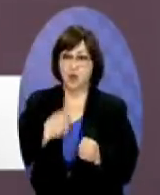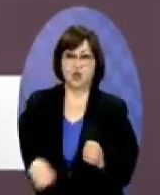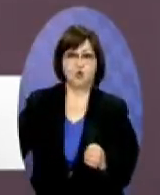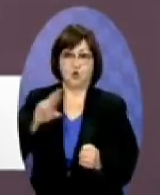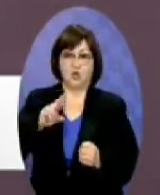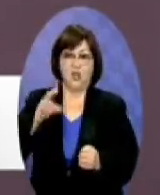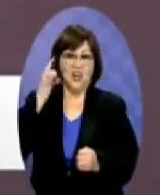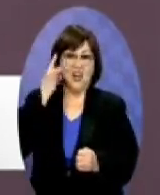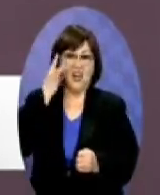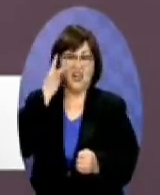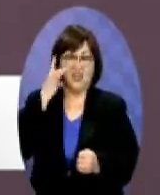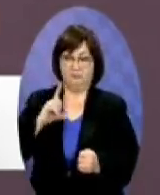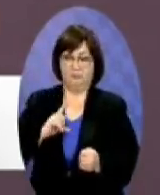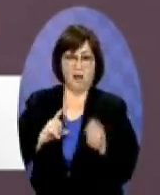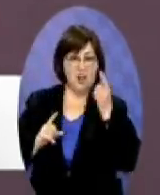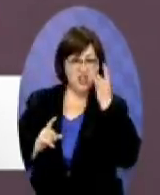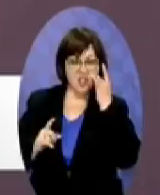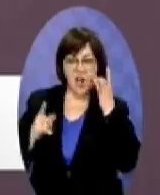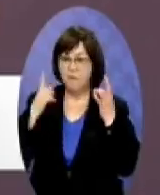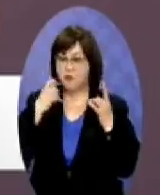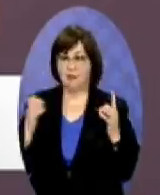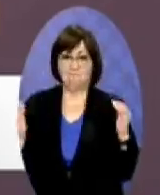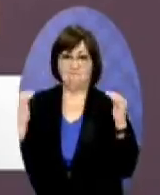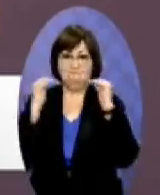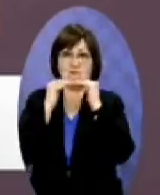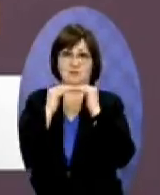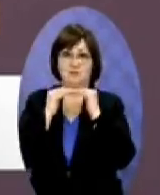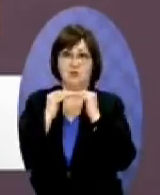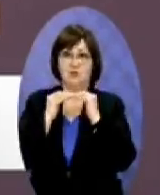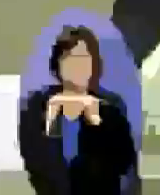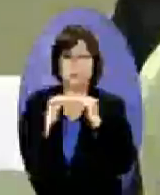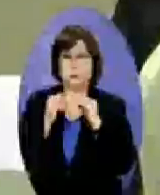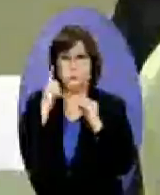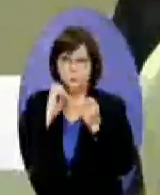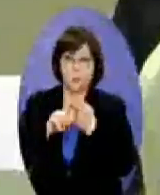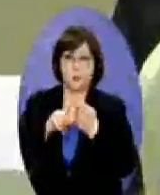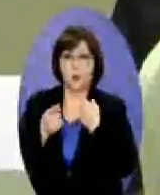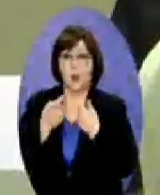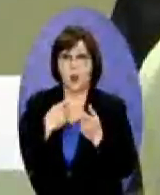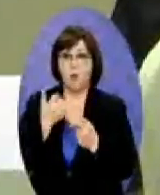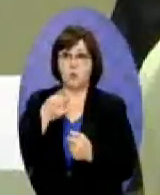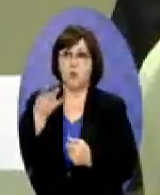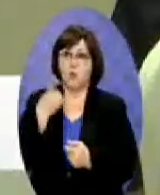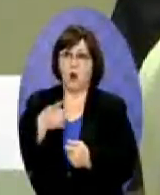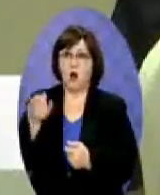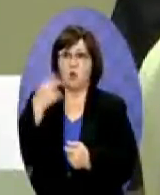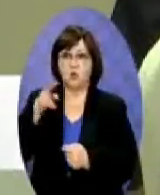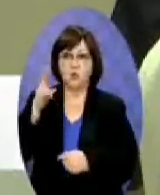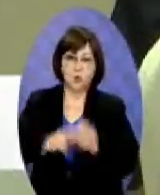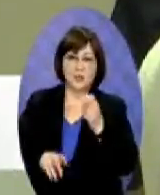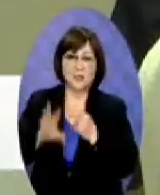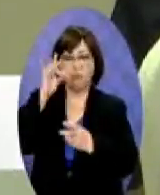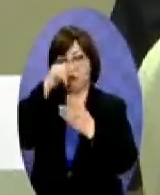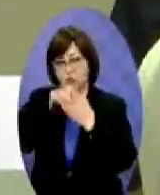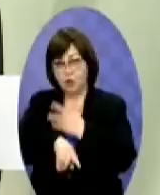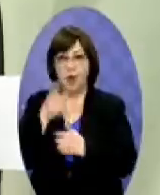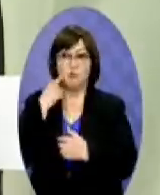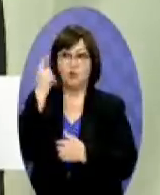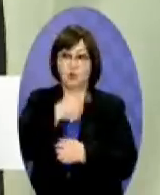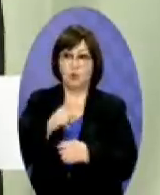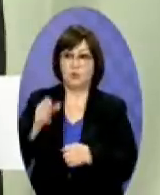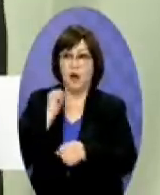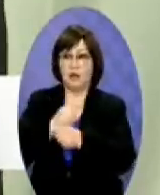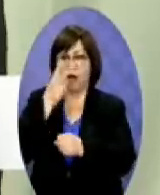хүртээмжийг яаж нэмэгдүүлэх вэ гэдэг талтай бид нар энэхүү хилцүүлгийг зохиож байгаа маа. Уулуурхай хүнд үйлдвэрийн салбарт эмэгтэйчүүд ажиллах нь маш